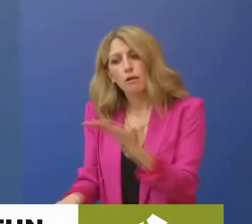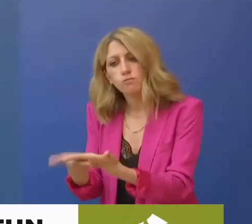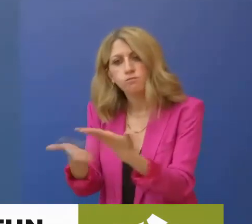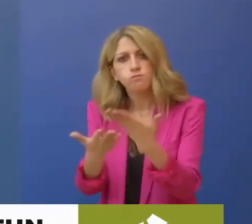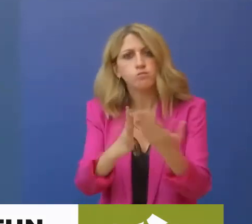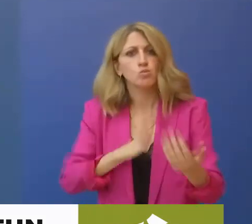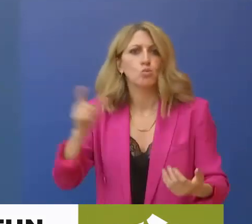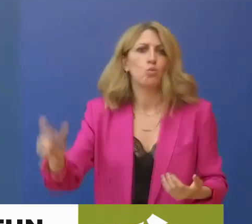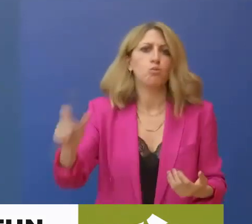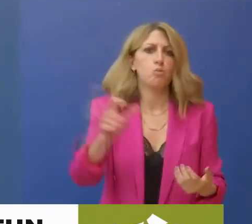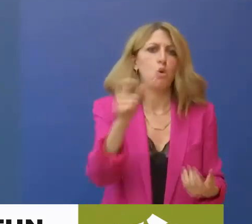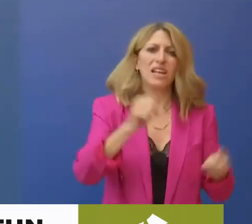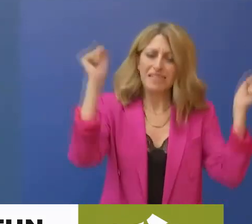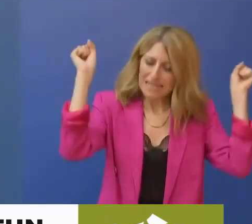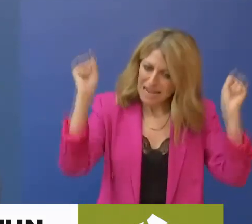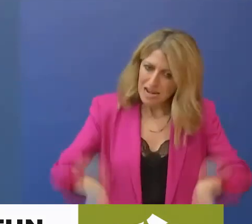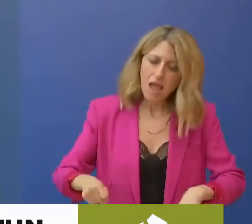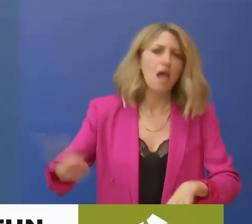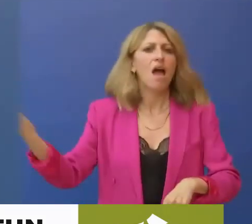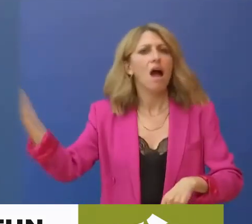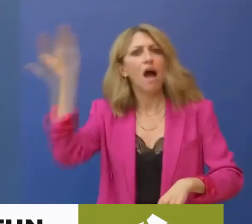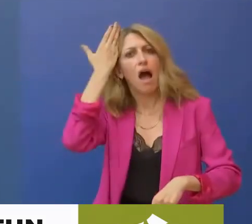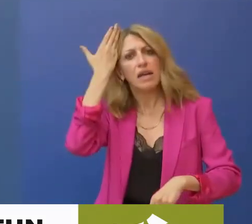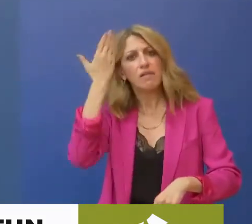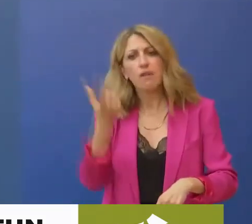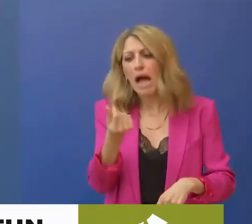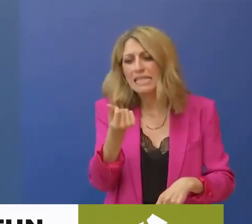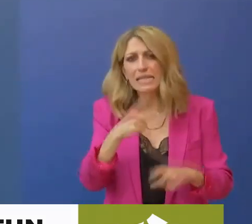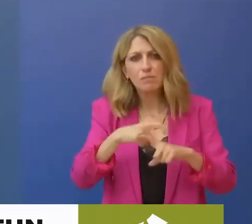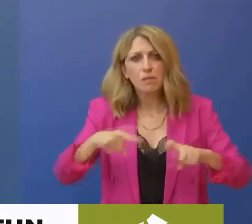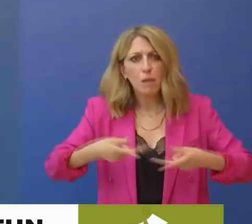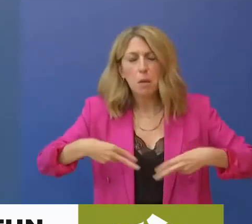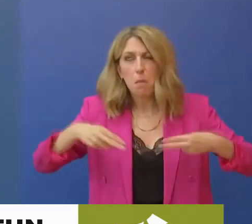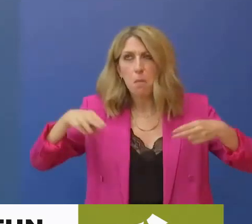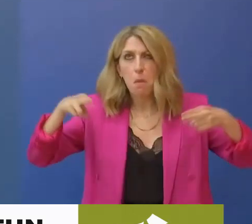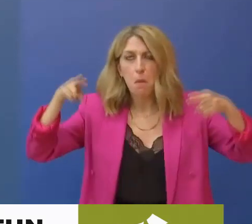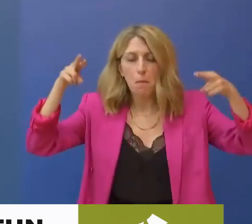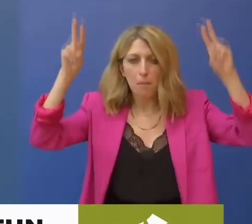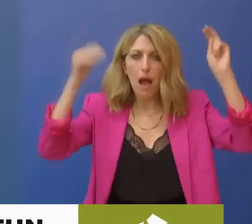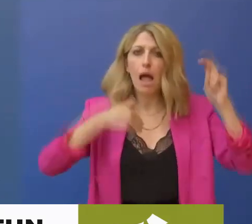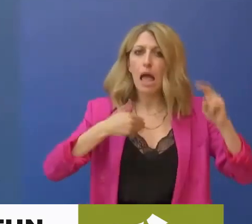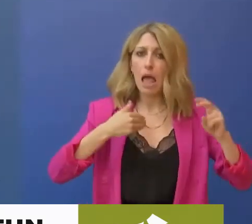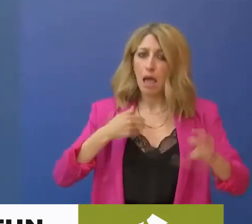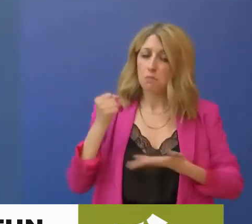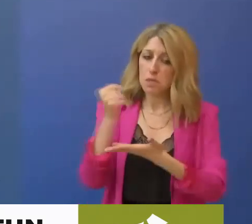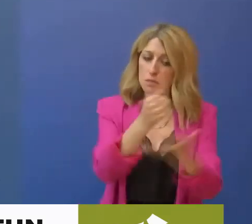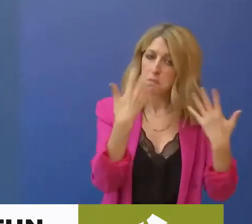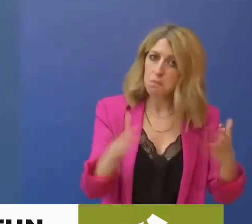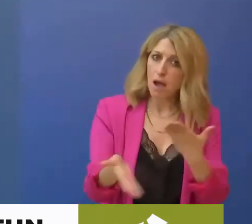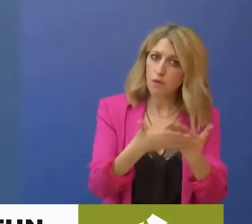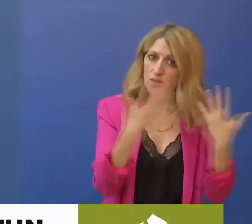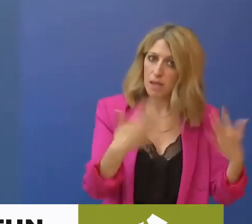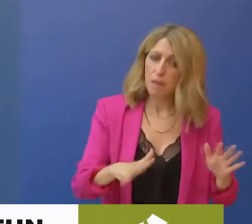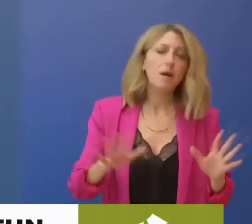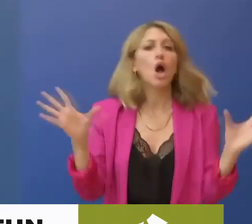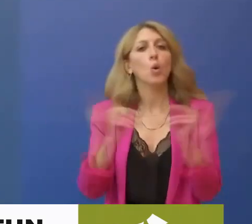ύψους 8.500 ευρώ που έλαβε ο Πρωθυπουργός Κυριάκος Μητσοτάκης. Ούτε λίγο ούτε πολύ, ο κυβερνητικός εκπρόσωπος είπε πως τα λεφτά τα